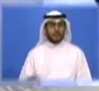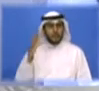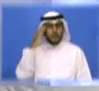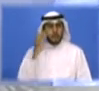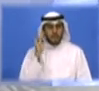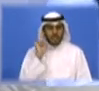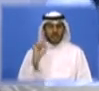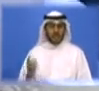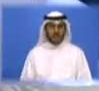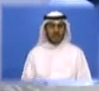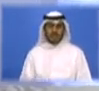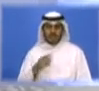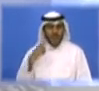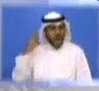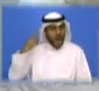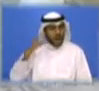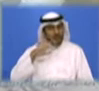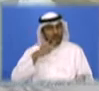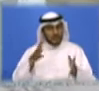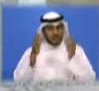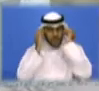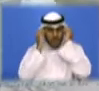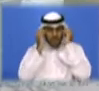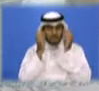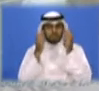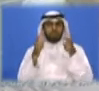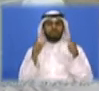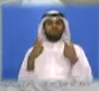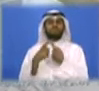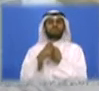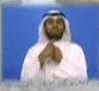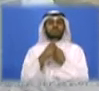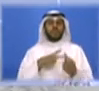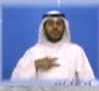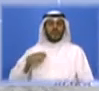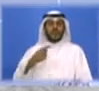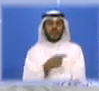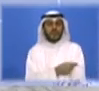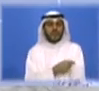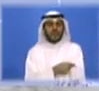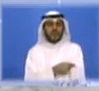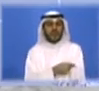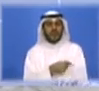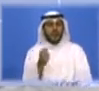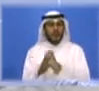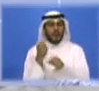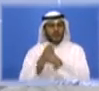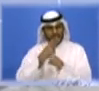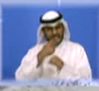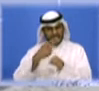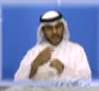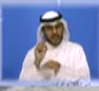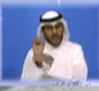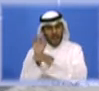الإمكان دون الإصابة به. وزارة الصحة تحرص دائما على إقامة أيام توعوية